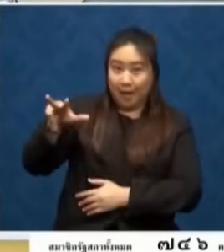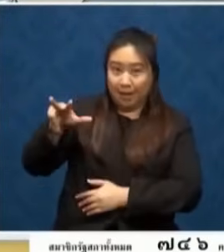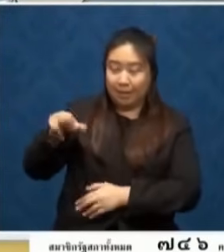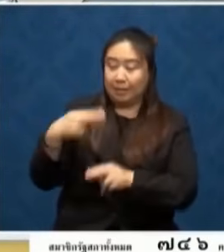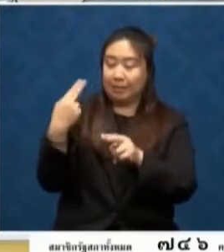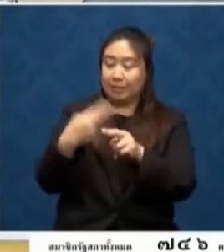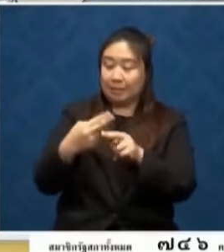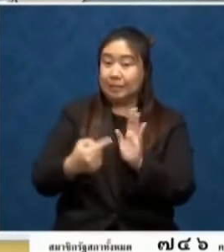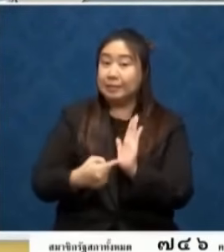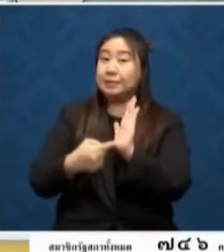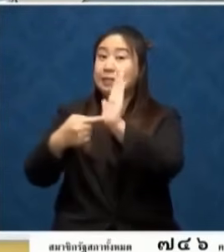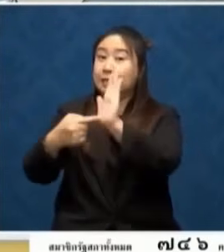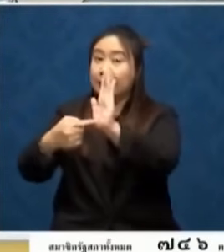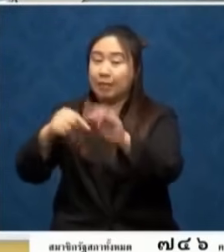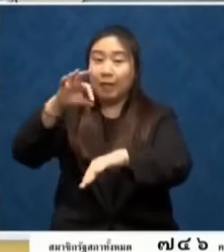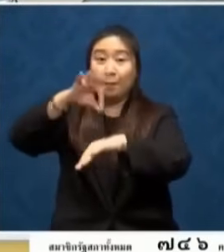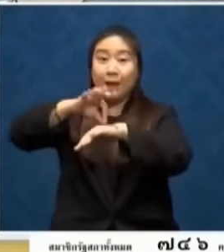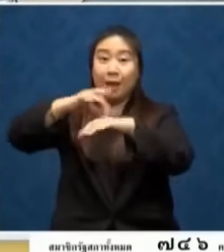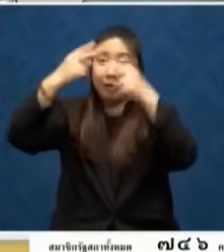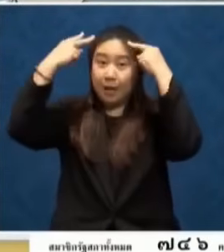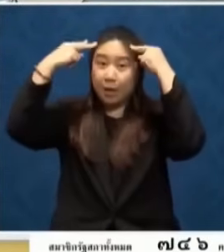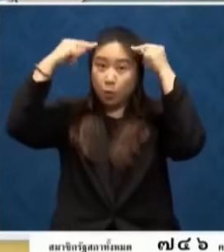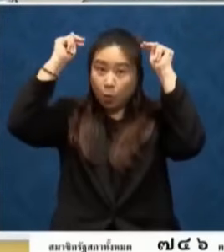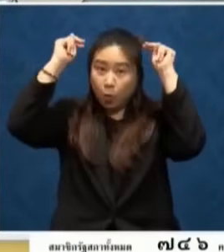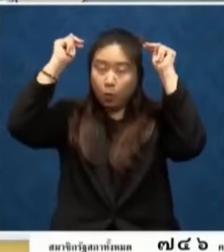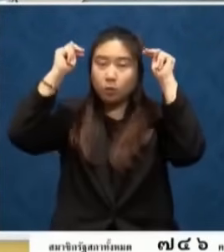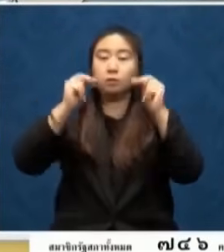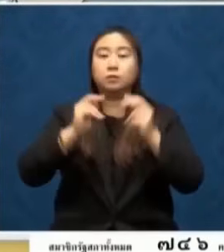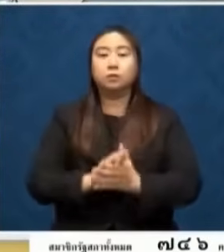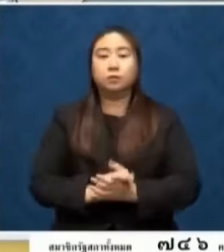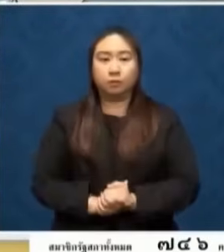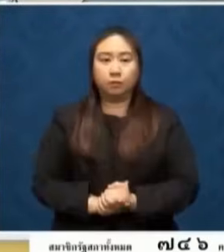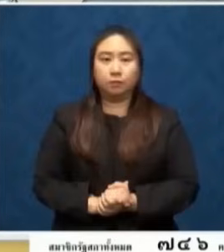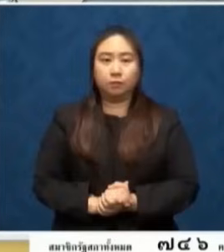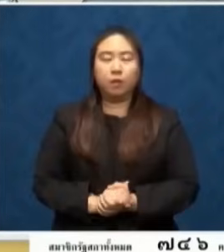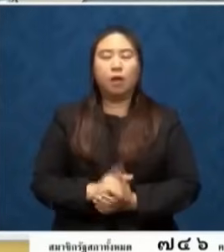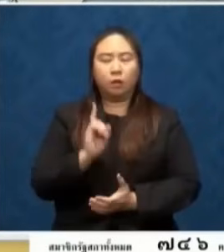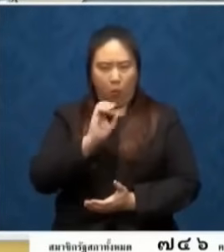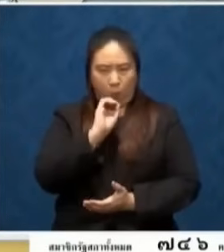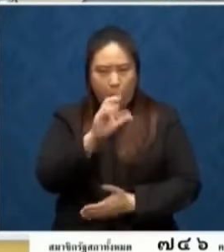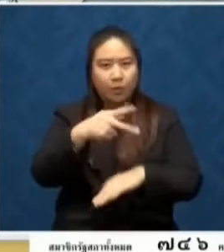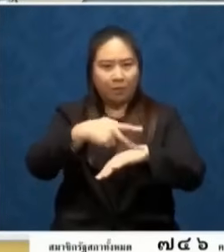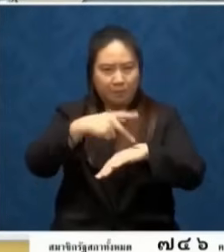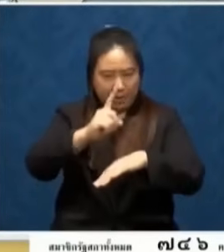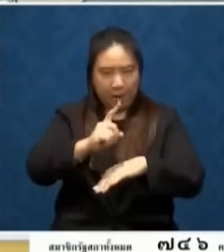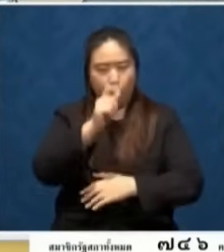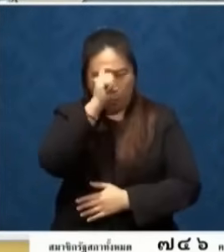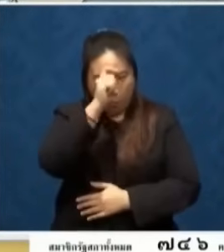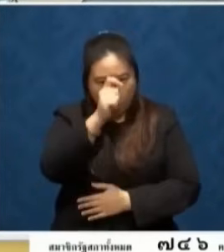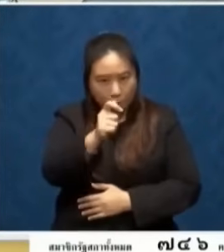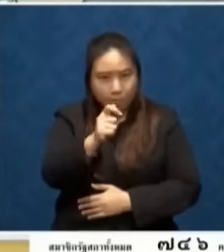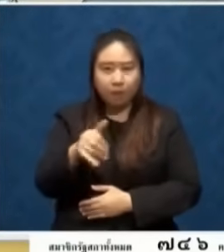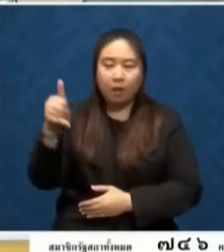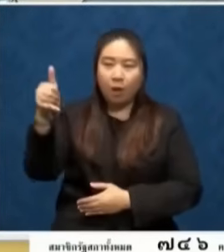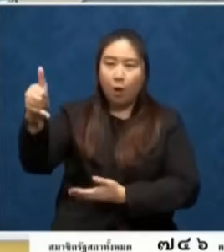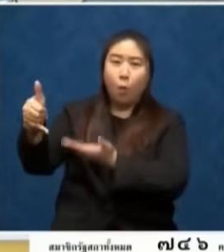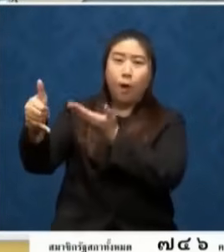ที่เป็นนายกรัฐมนตรีนั้นต้องเรียนท่านประธานด้วยความเคารพว่าท่านเชษฐ